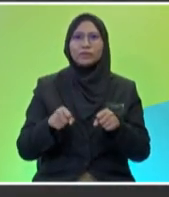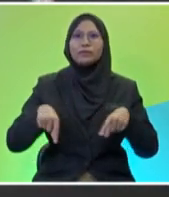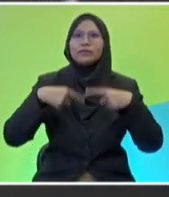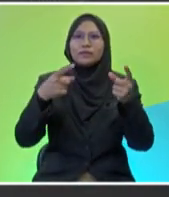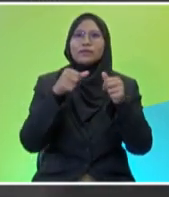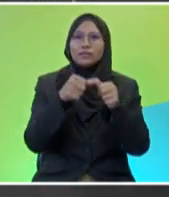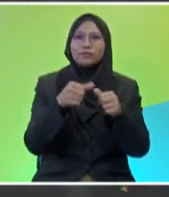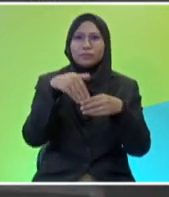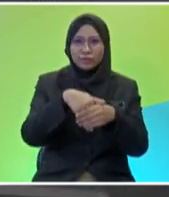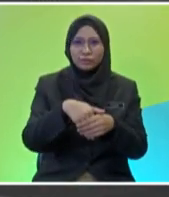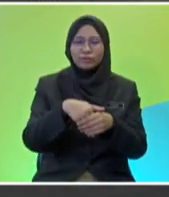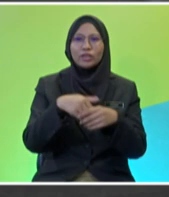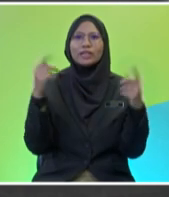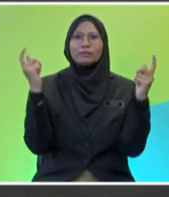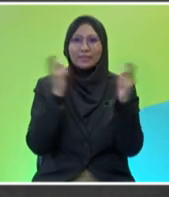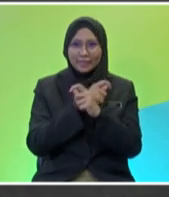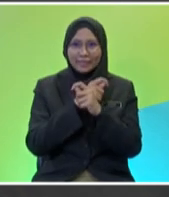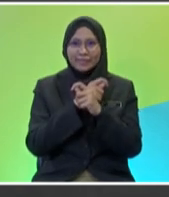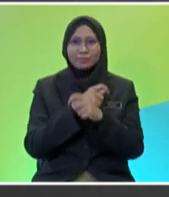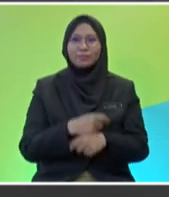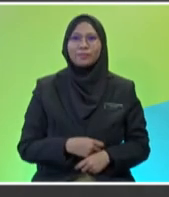agensi prima dan awam ini